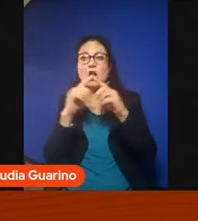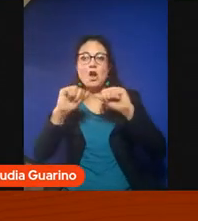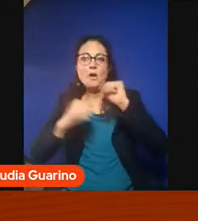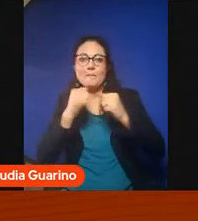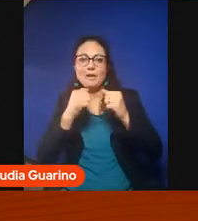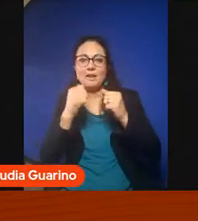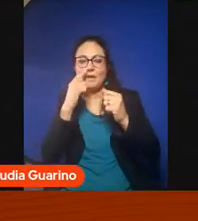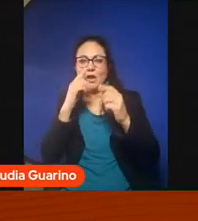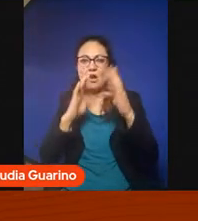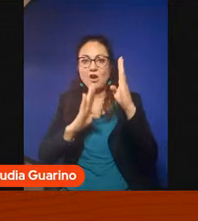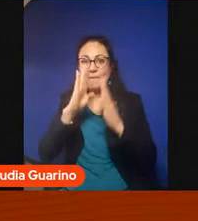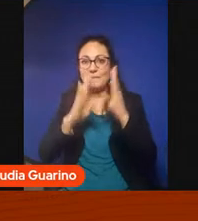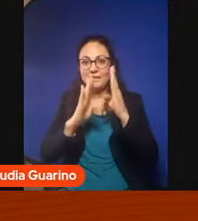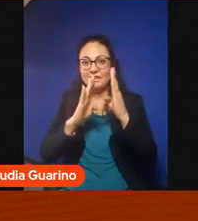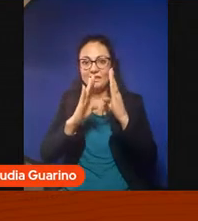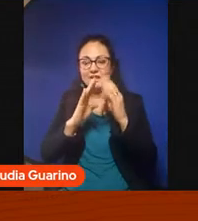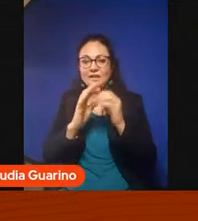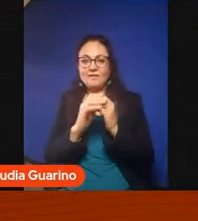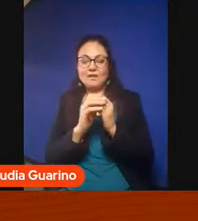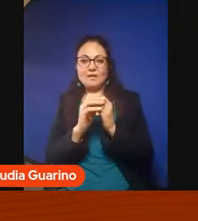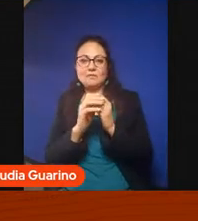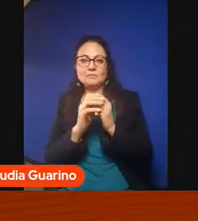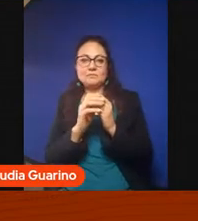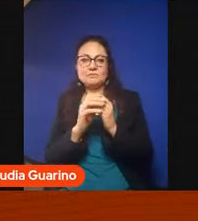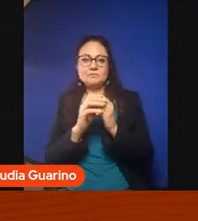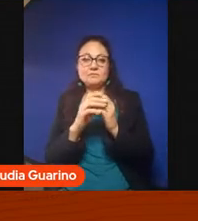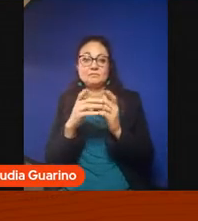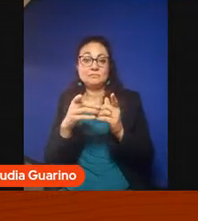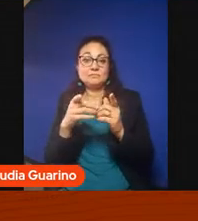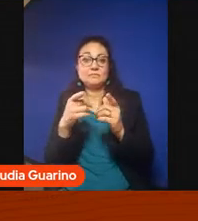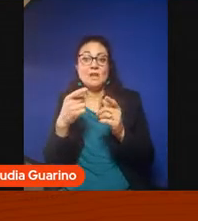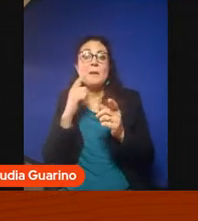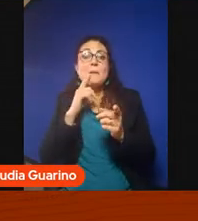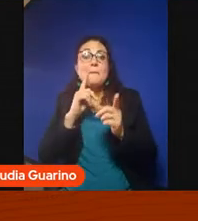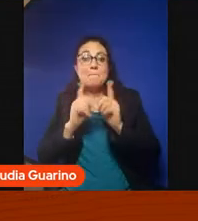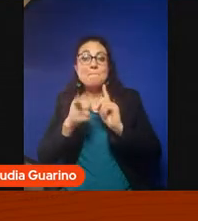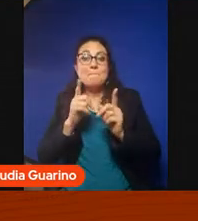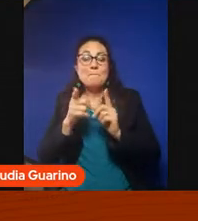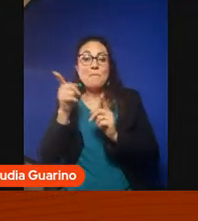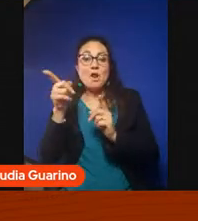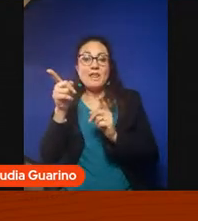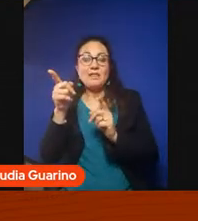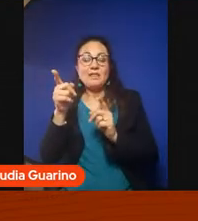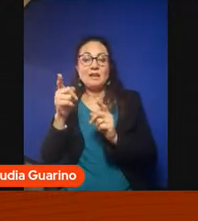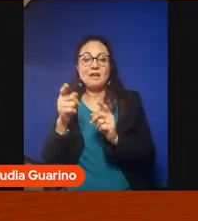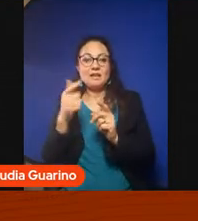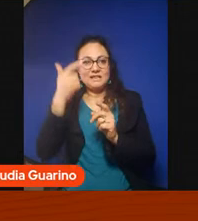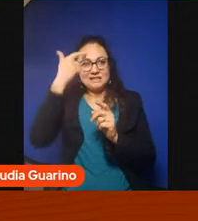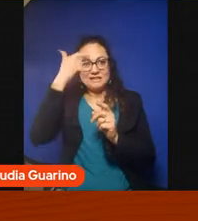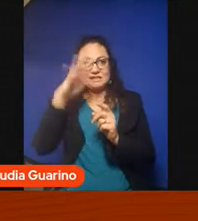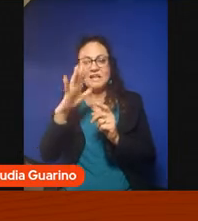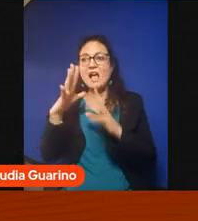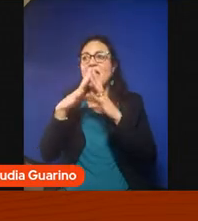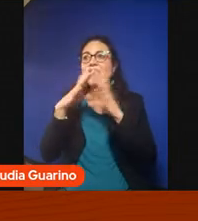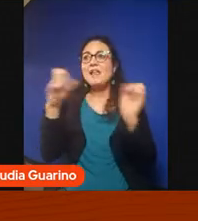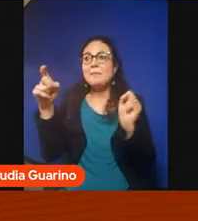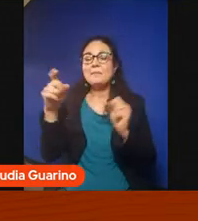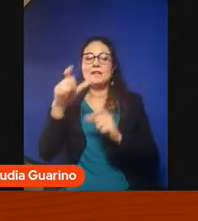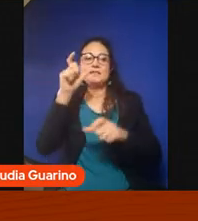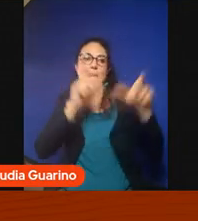competitivi. Allora, la politica, sapendo che le imprese, le